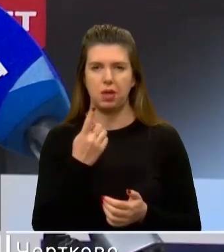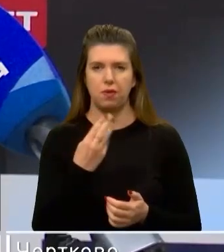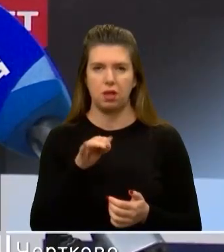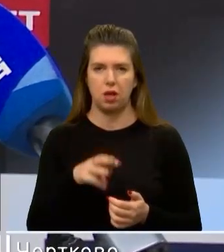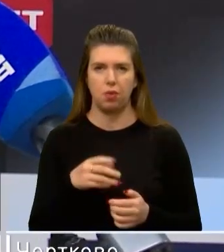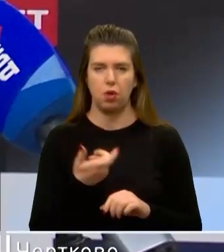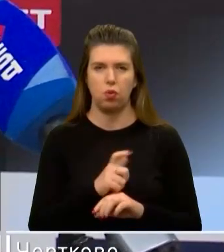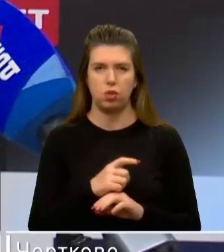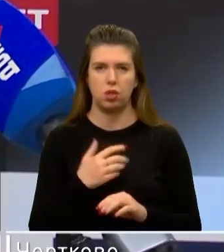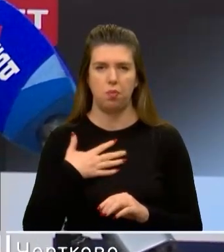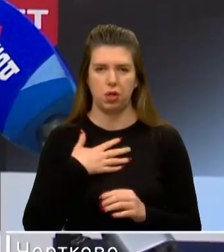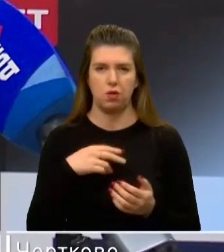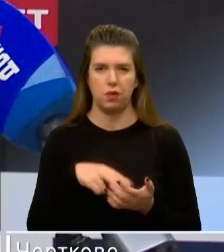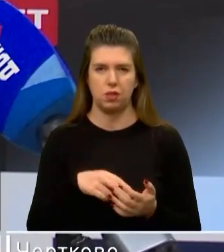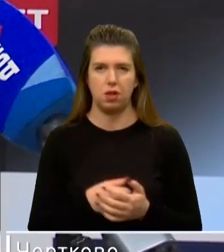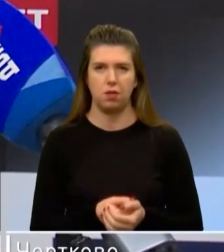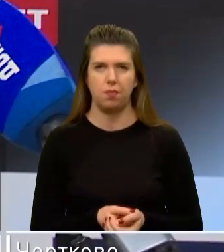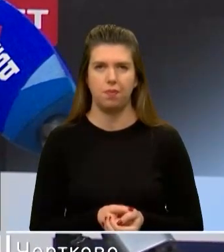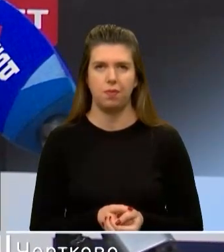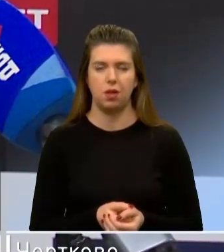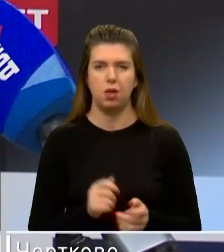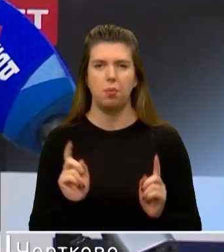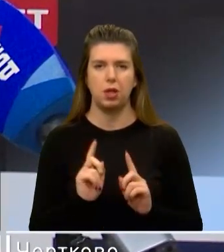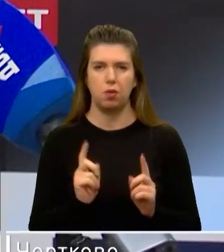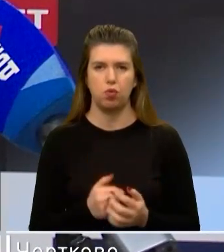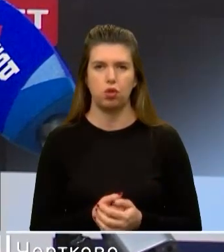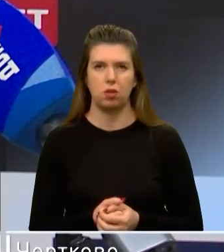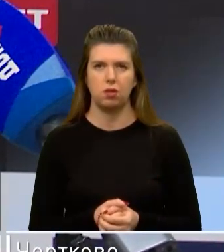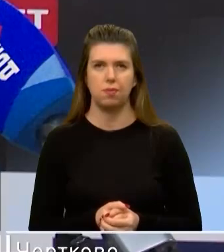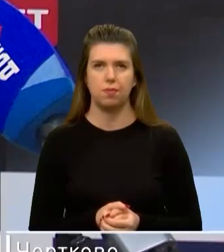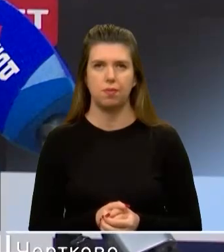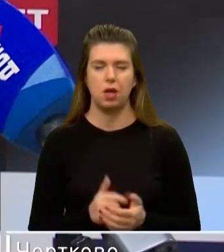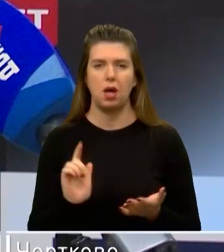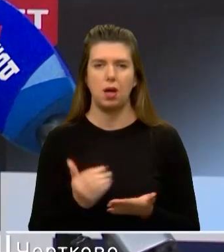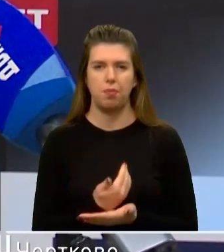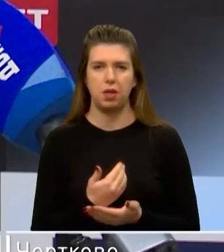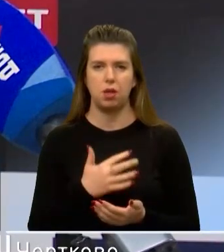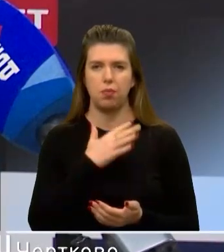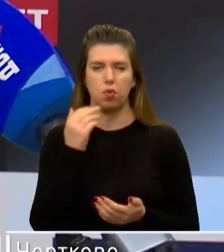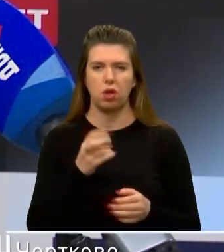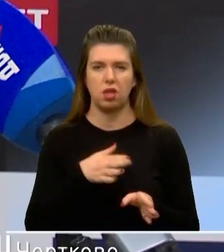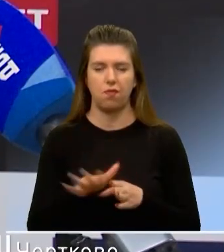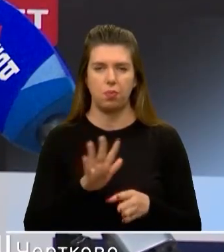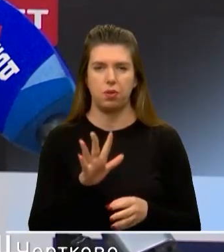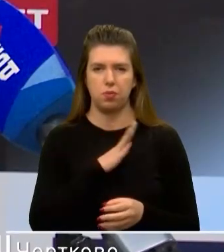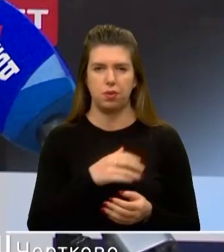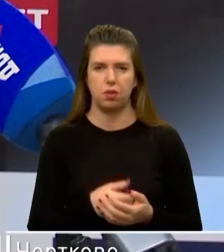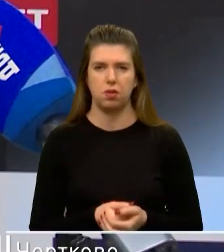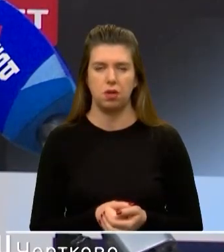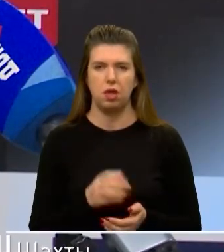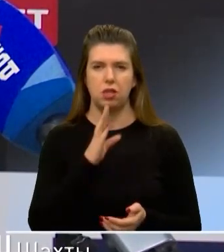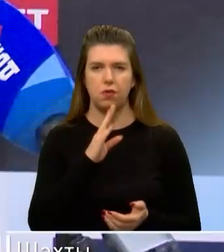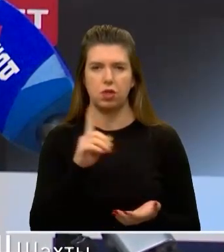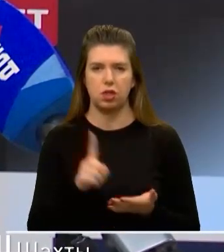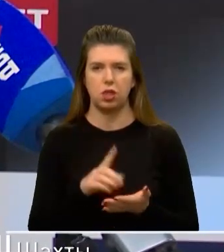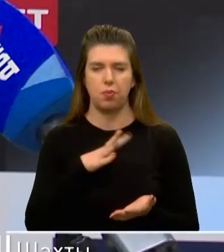конечно меня очень сильно горчил потому что опять же много не выполнено было девчонки